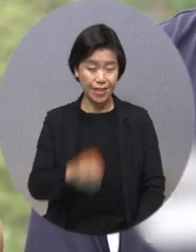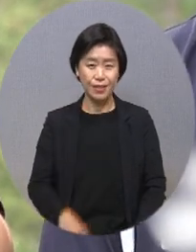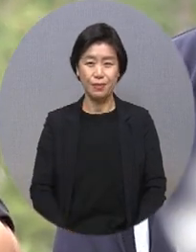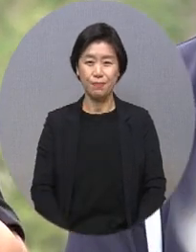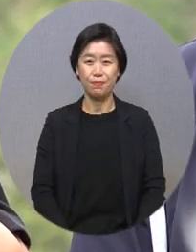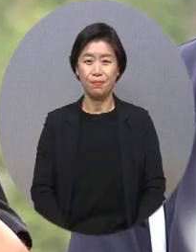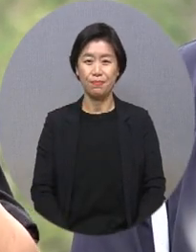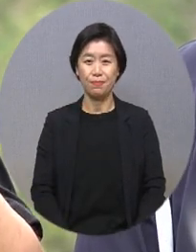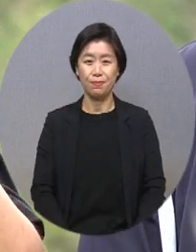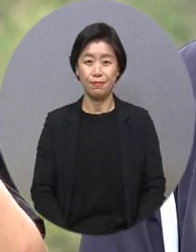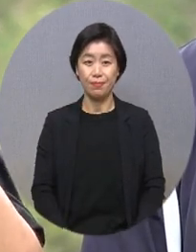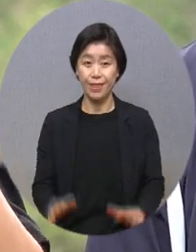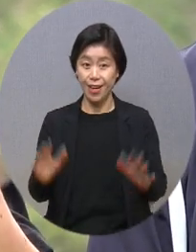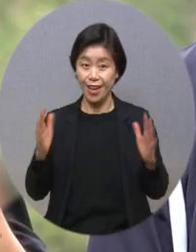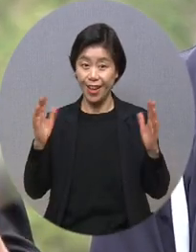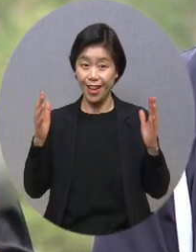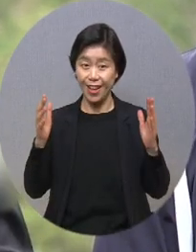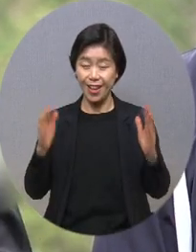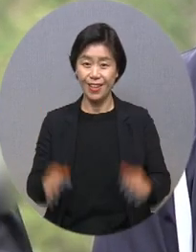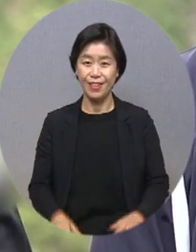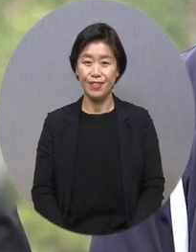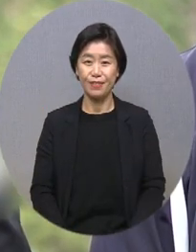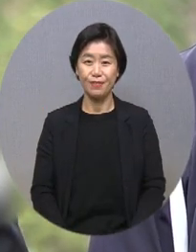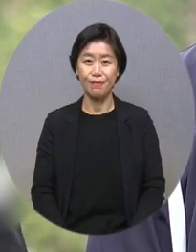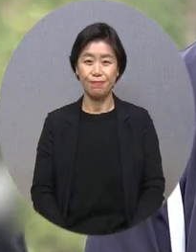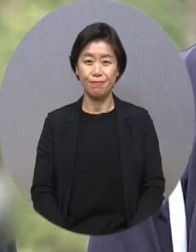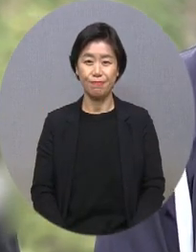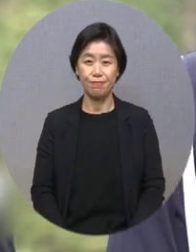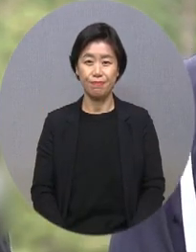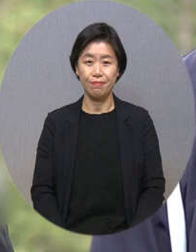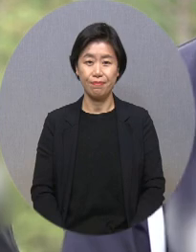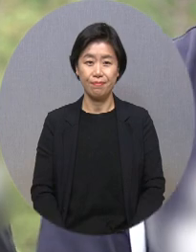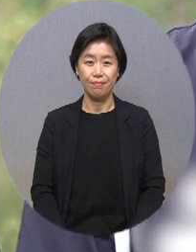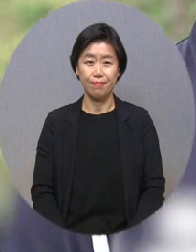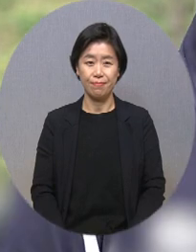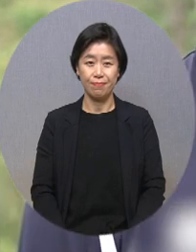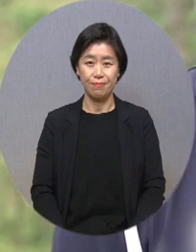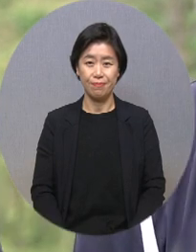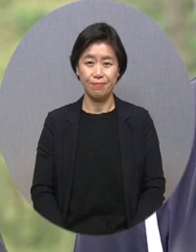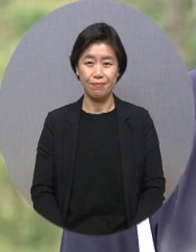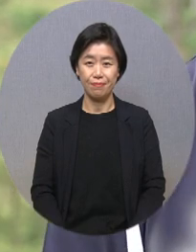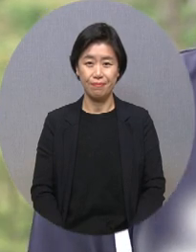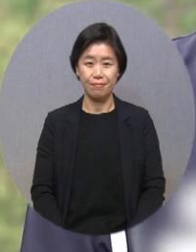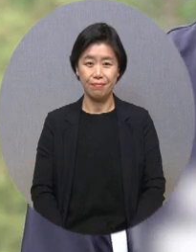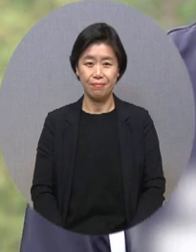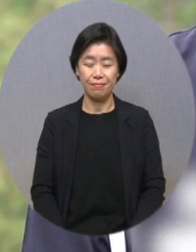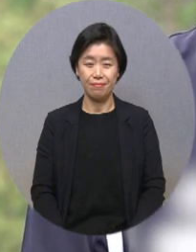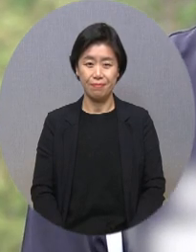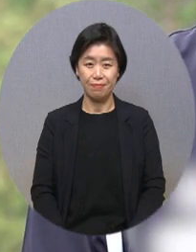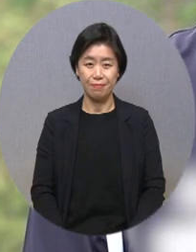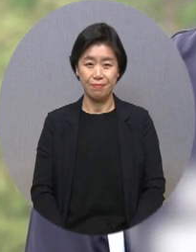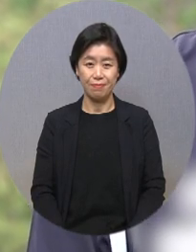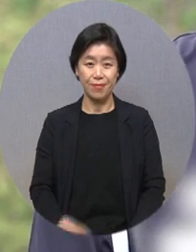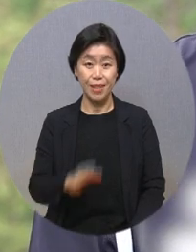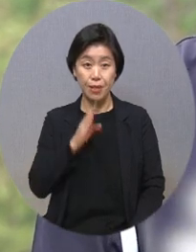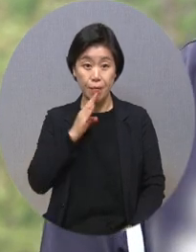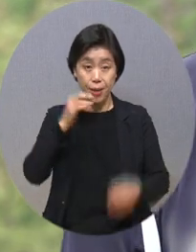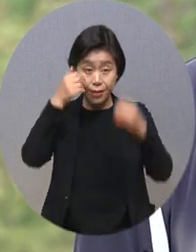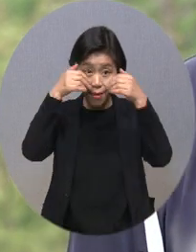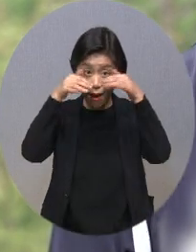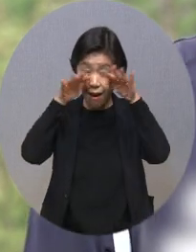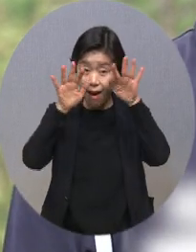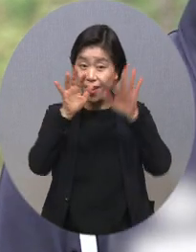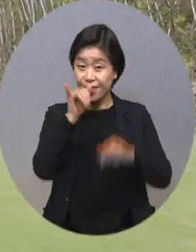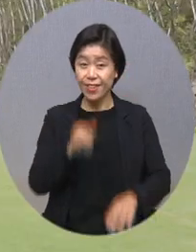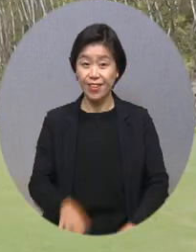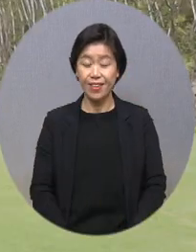기대돼. 그냥 되네. 와, 옆모습 장난 아니야. 지금 들어갑니다. 와, 옆모습 장난 아니야. 여러분, 속눈썹이 장난 아닙니다. 나중에 촬영할